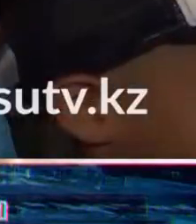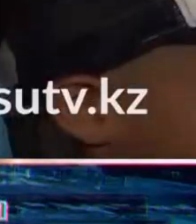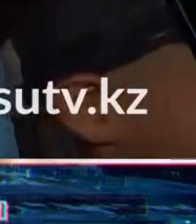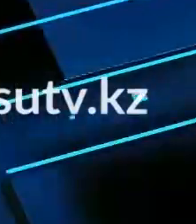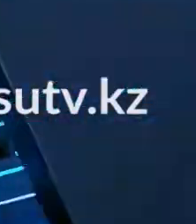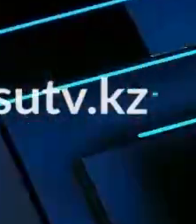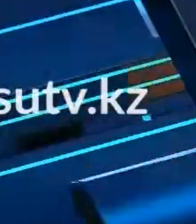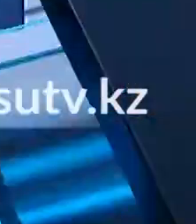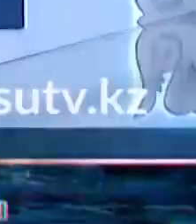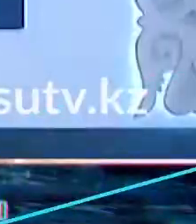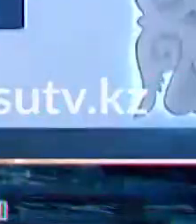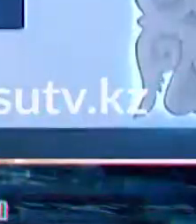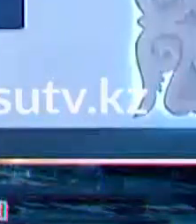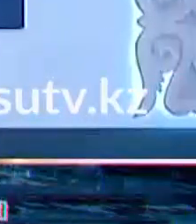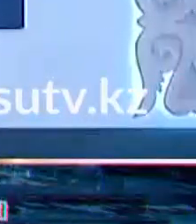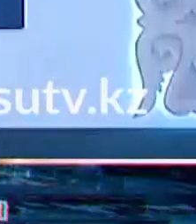Чиншанло.